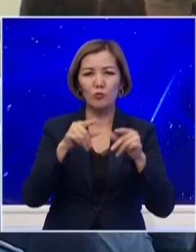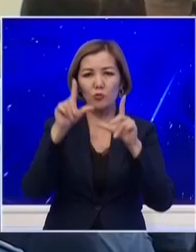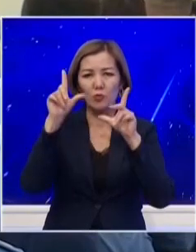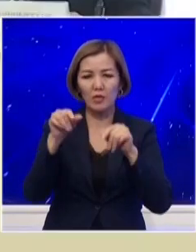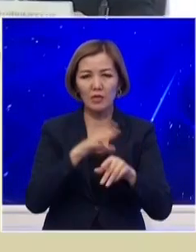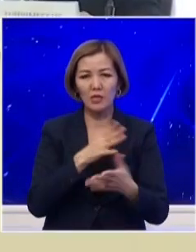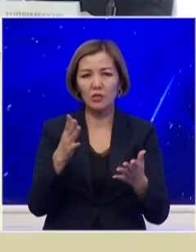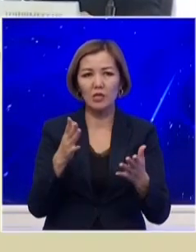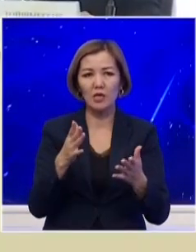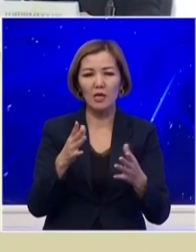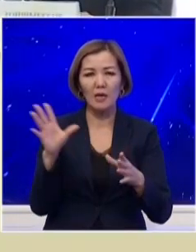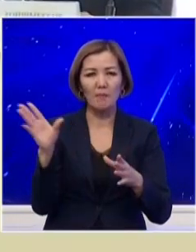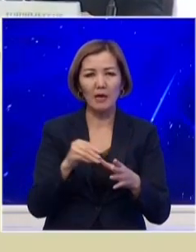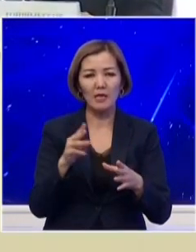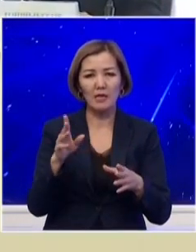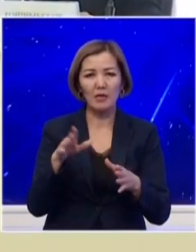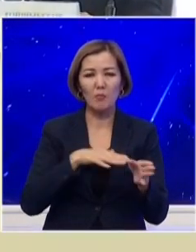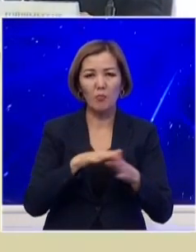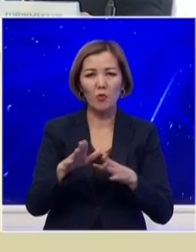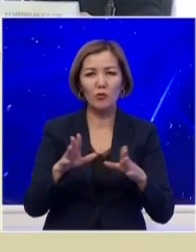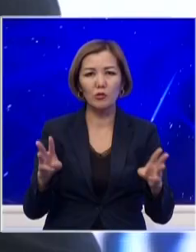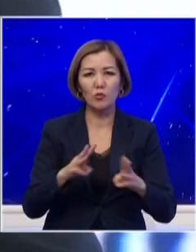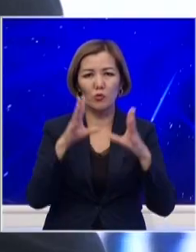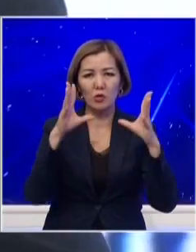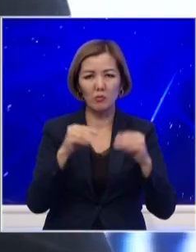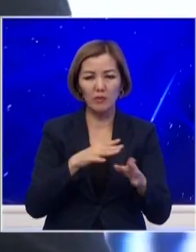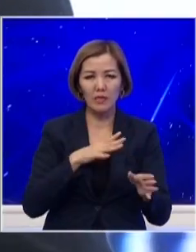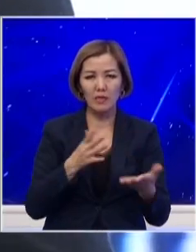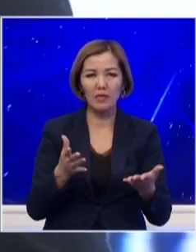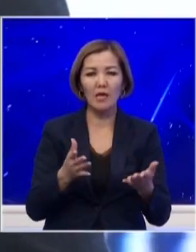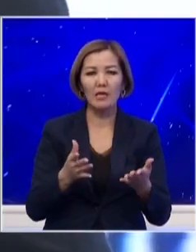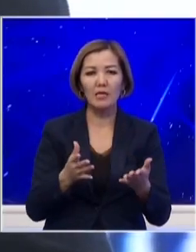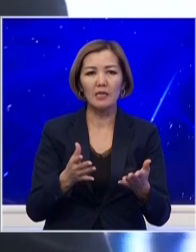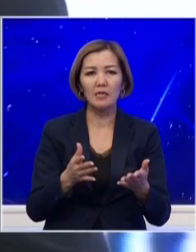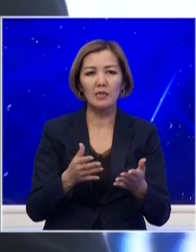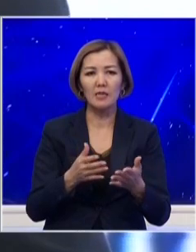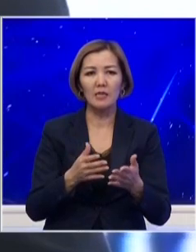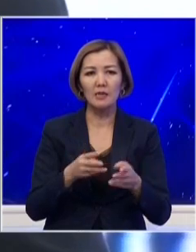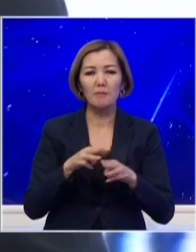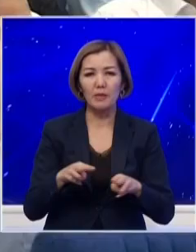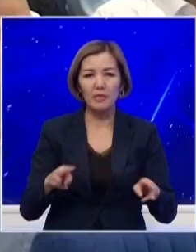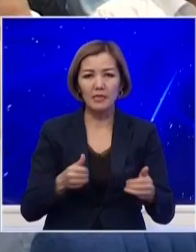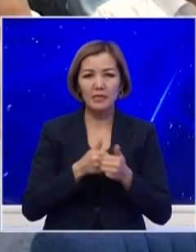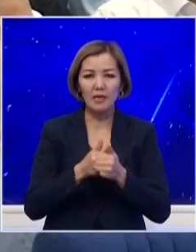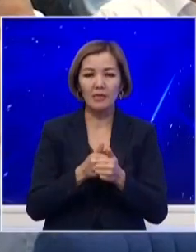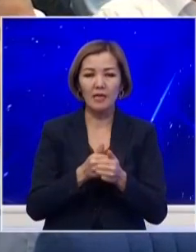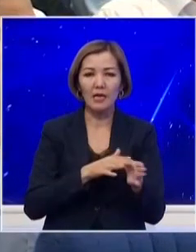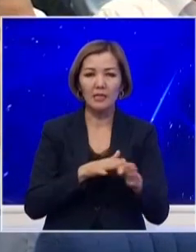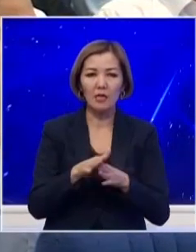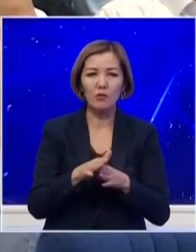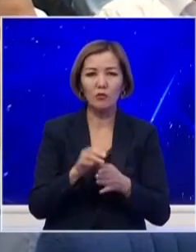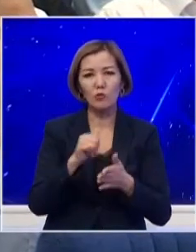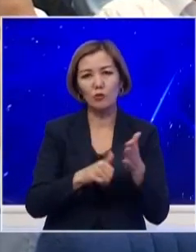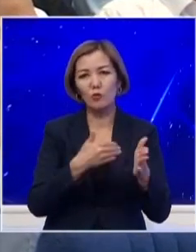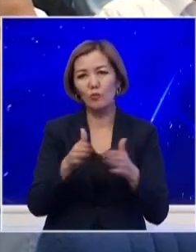дегенше күлі қалатын жағдайлар жиі кездеседі. Сондықтан министрдің міндетін атқарушы Ибрагим Дәукесұлынан министрлік осы олқылықты жою